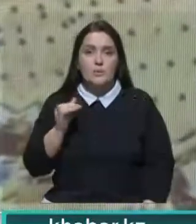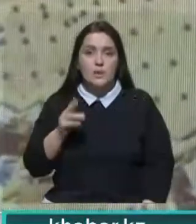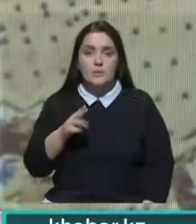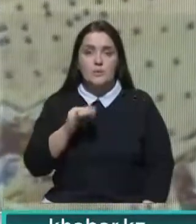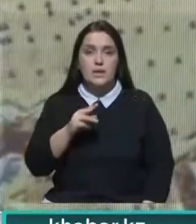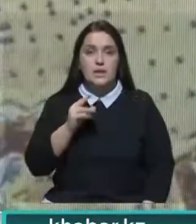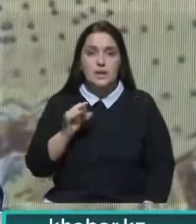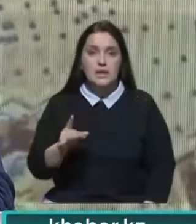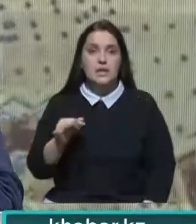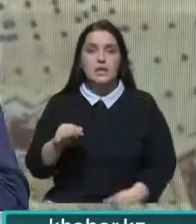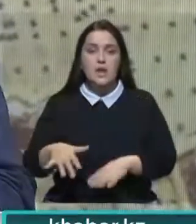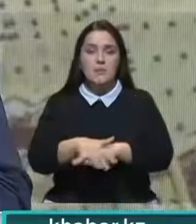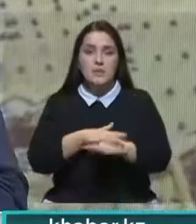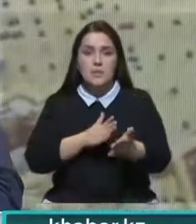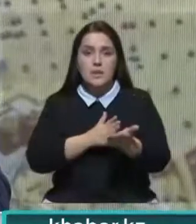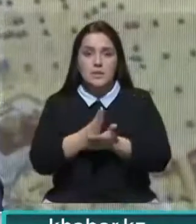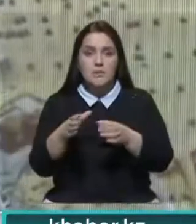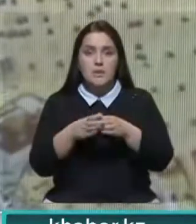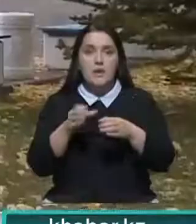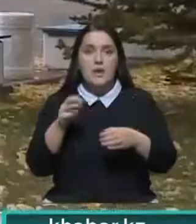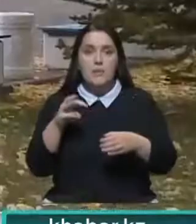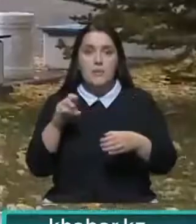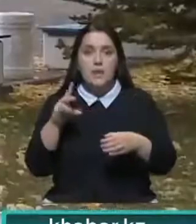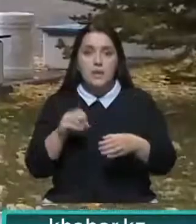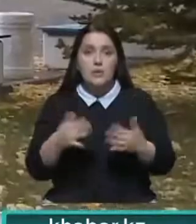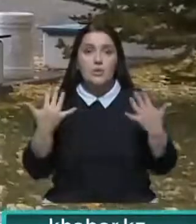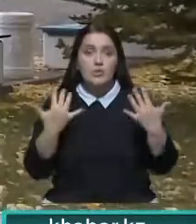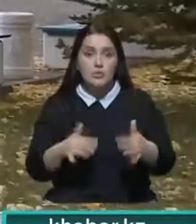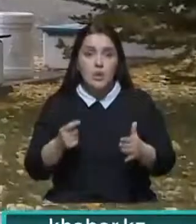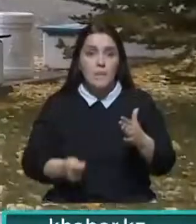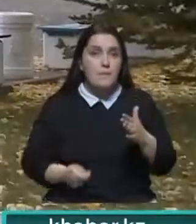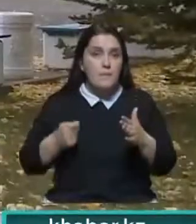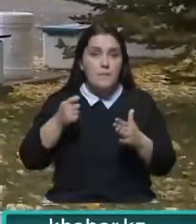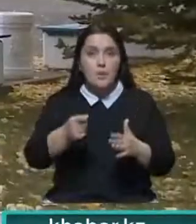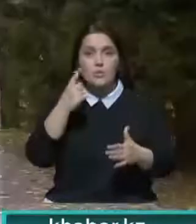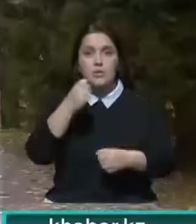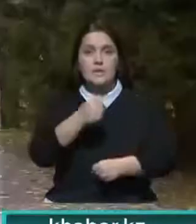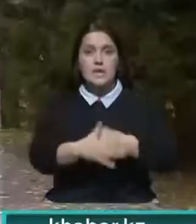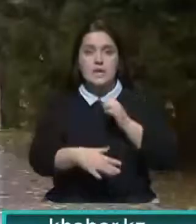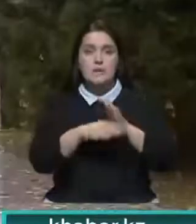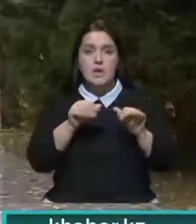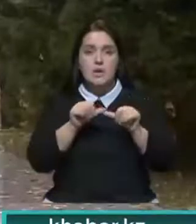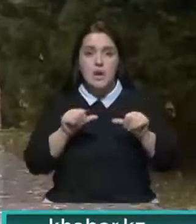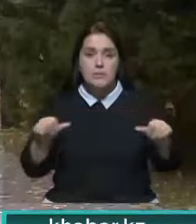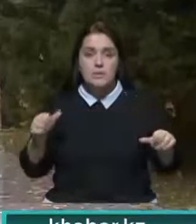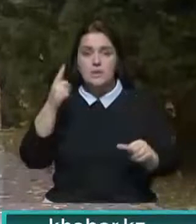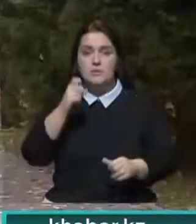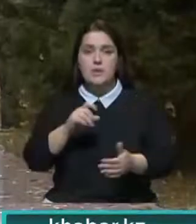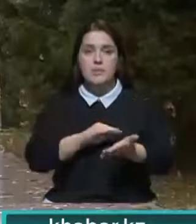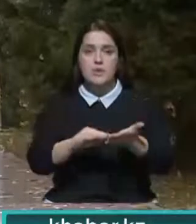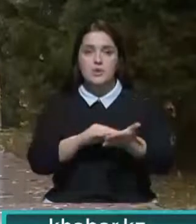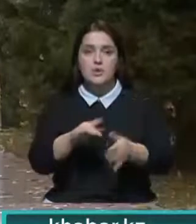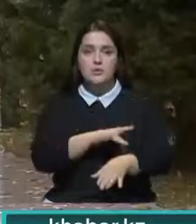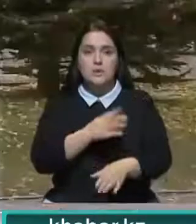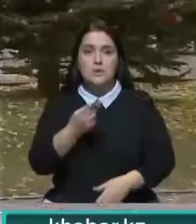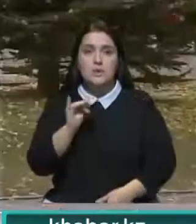когандык пикер и институт общественной политики партии Амана они уже подали уведомление в центральную избирательную комиссию сообщали